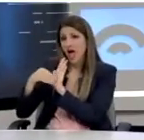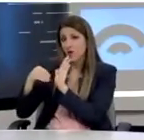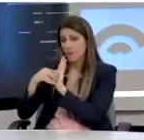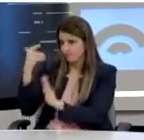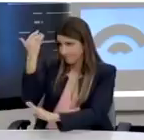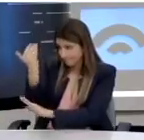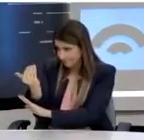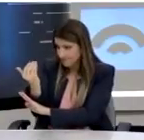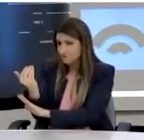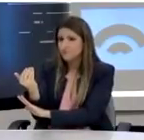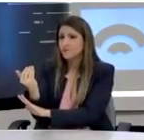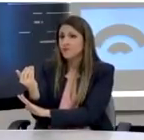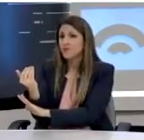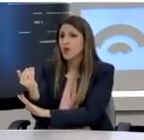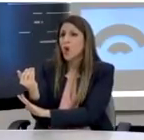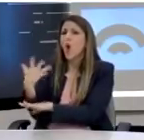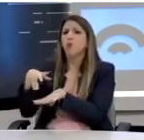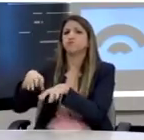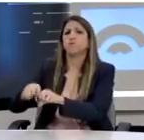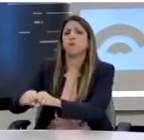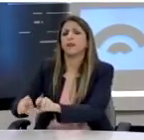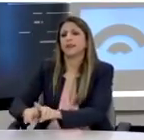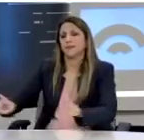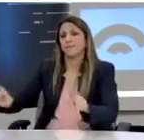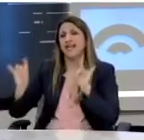και οι αναφορές, οι επεκτατικές.